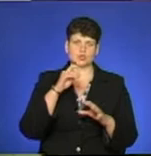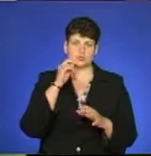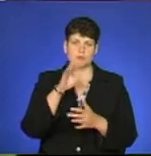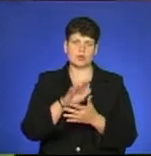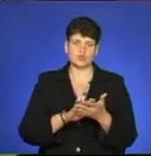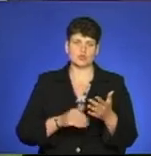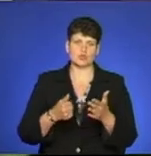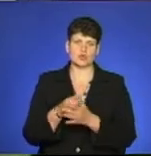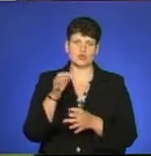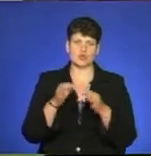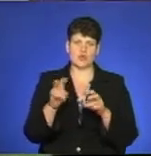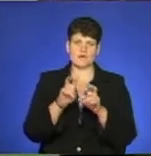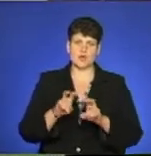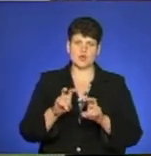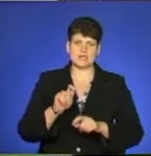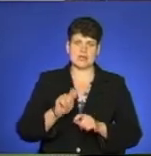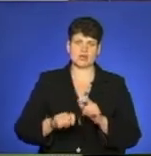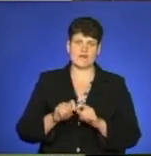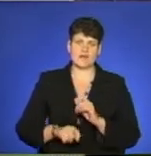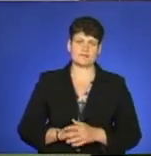Триває досудове розслідування.